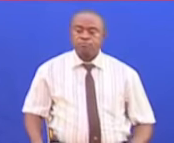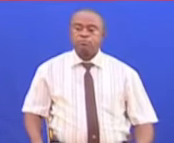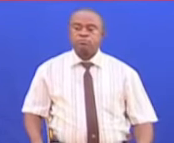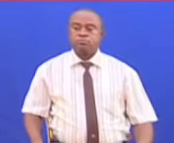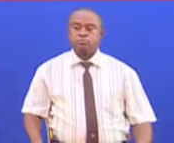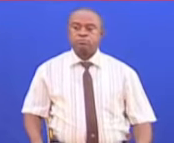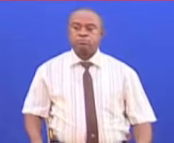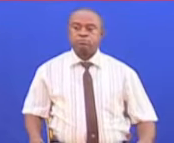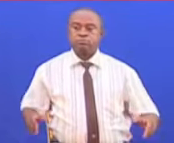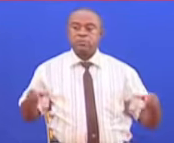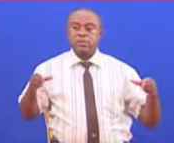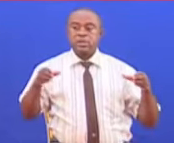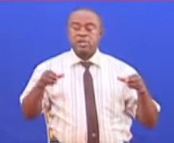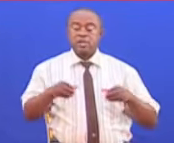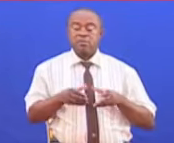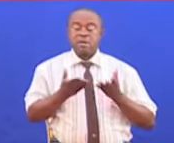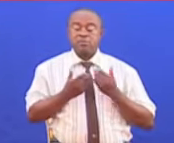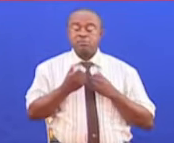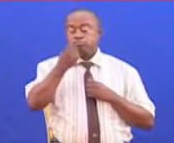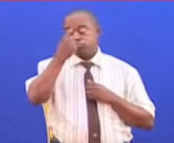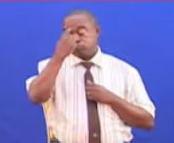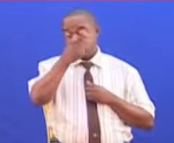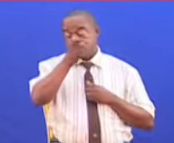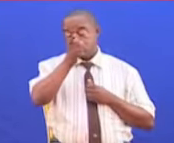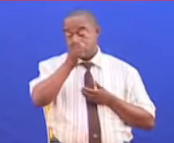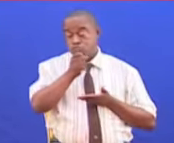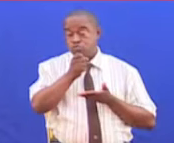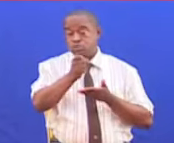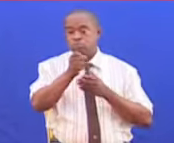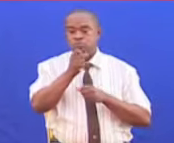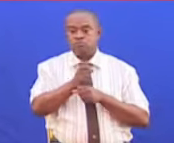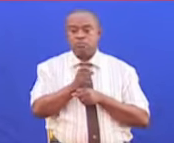dini kuwa uw amba umefanananaye